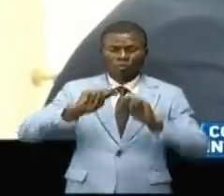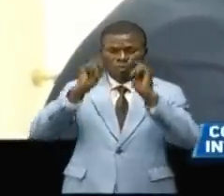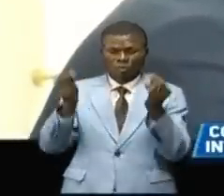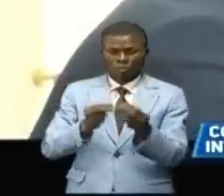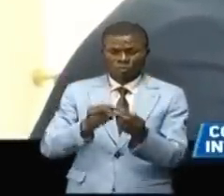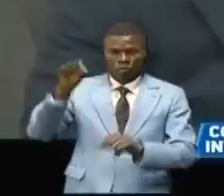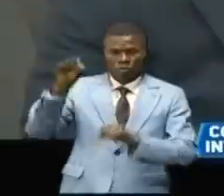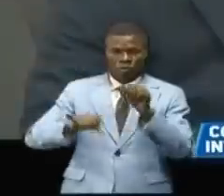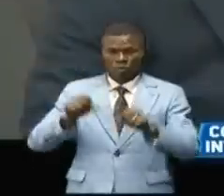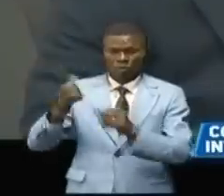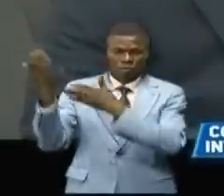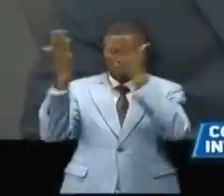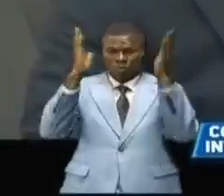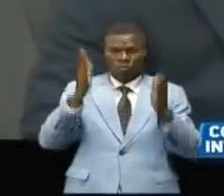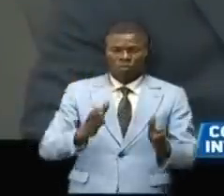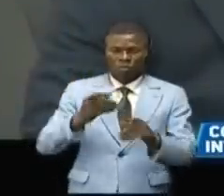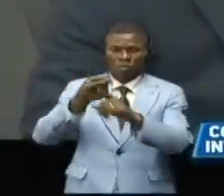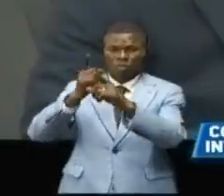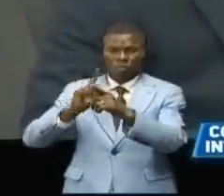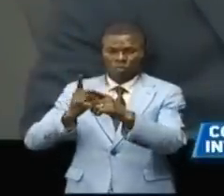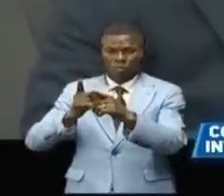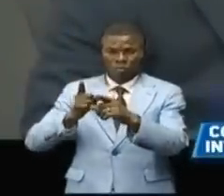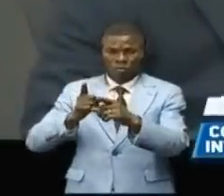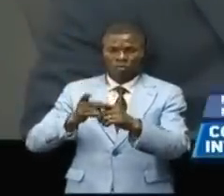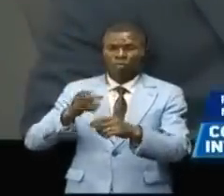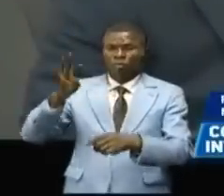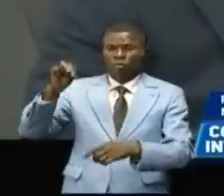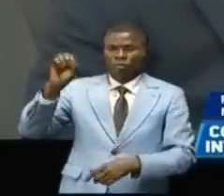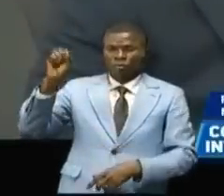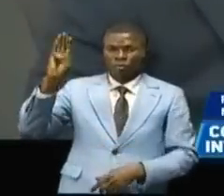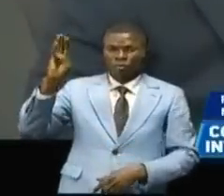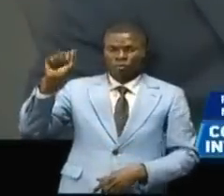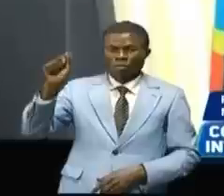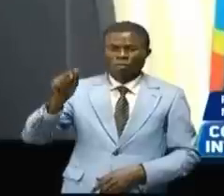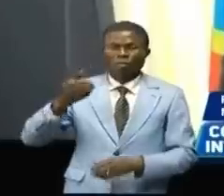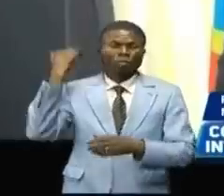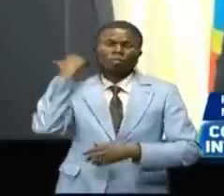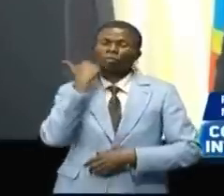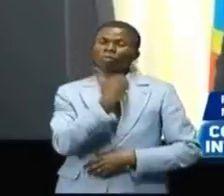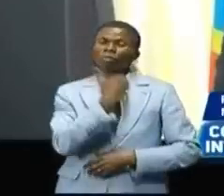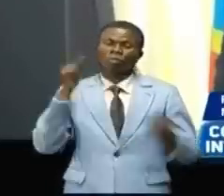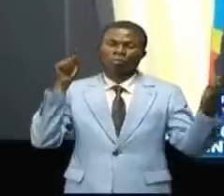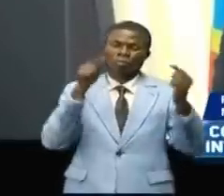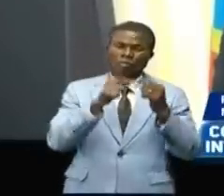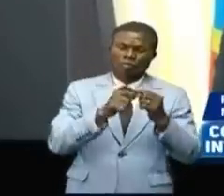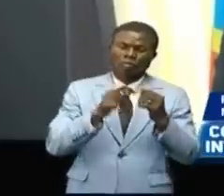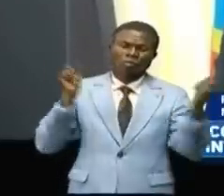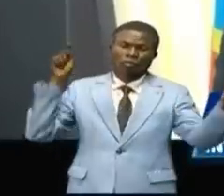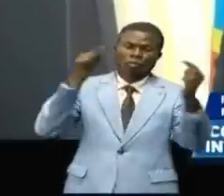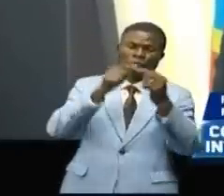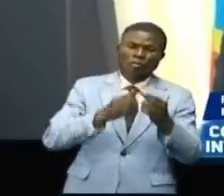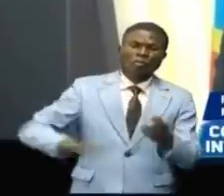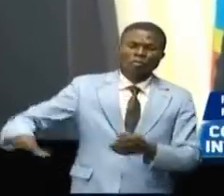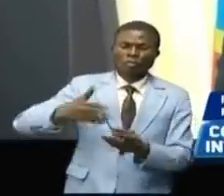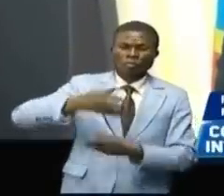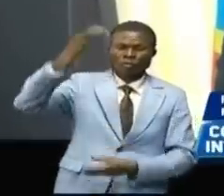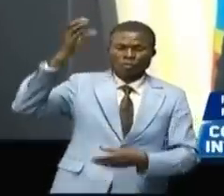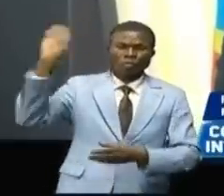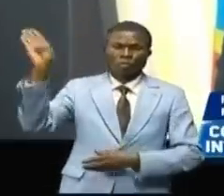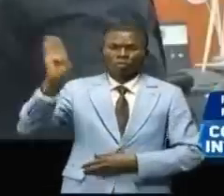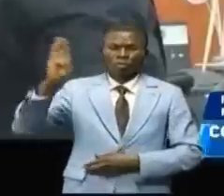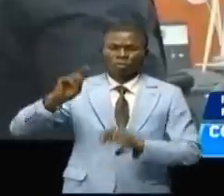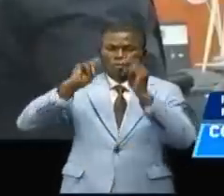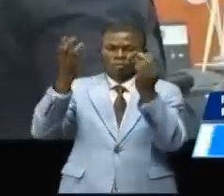des routes de transport en provenance du port de Mombasa à travers l'Ouganda, puis bifurqués vers le Rwanda, le Burundi et les